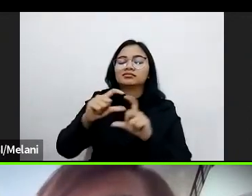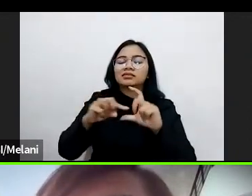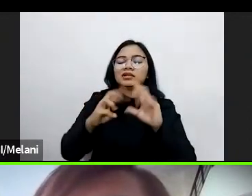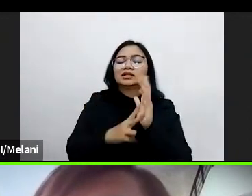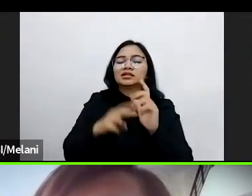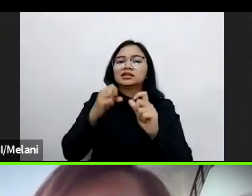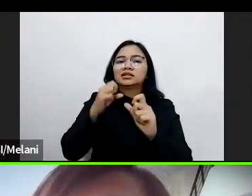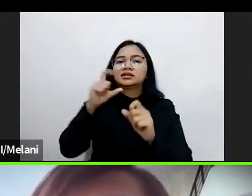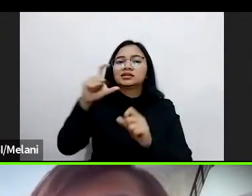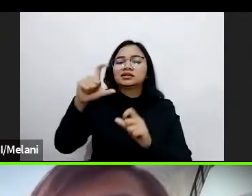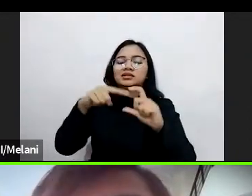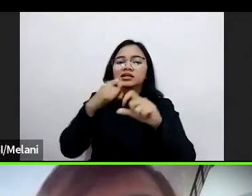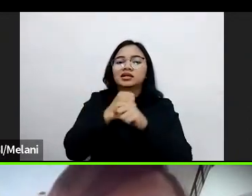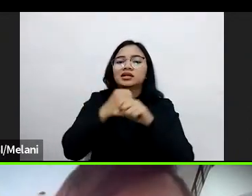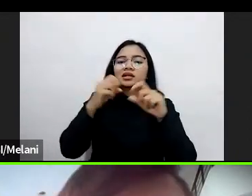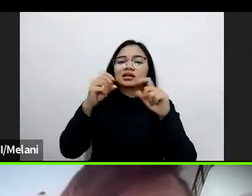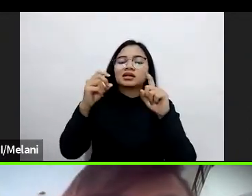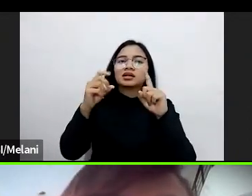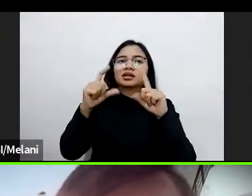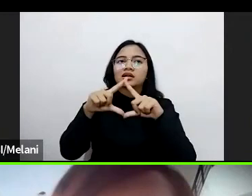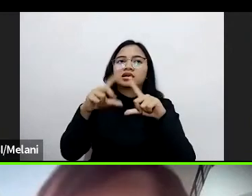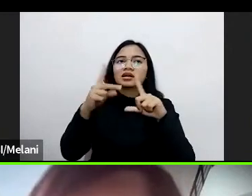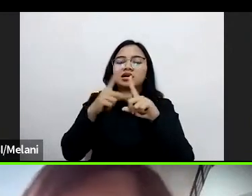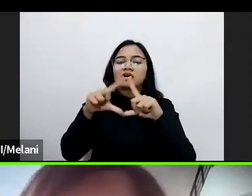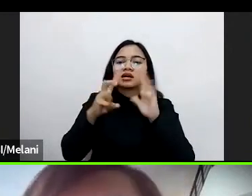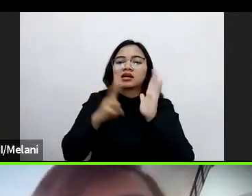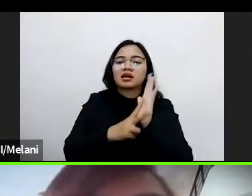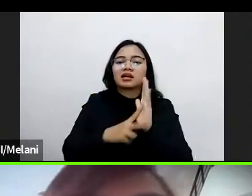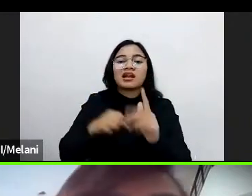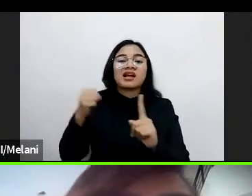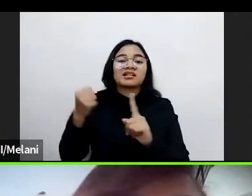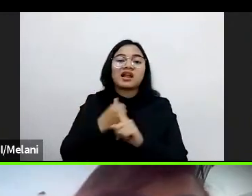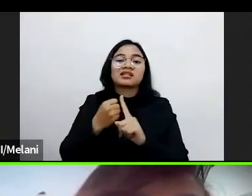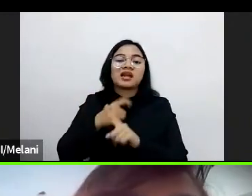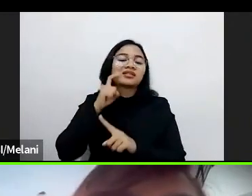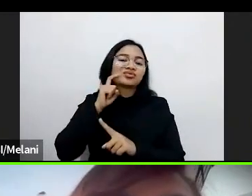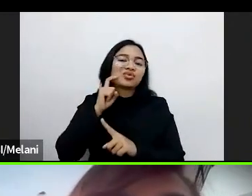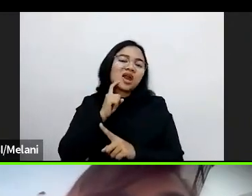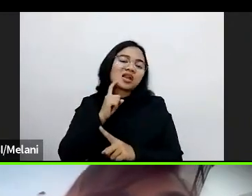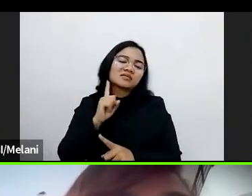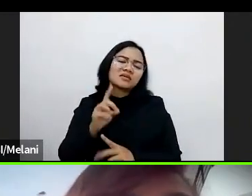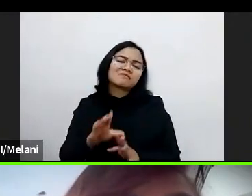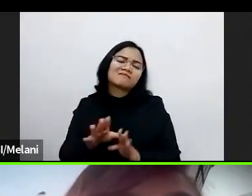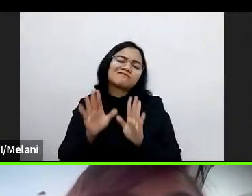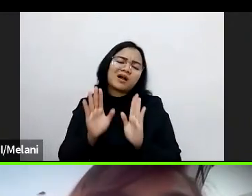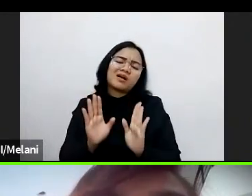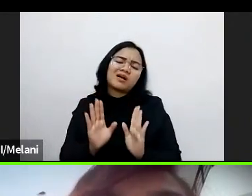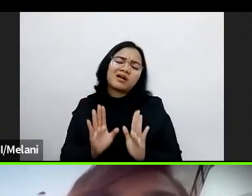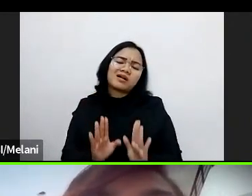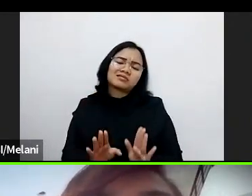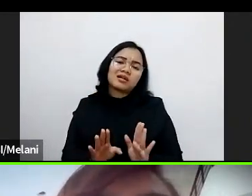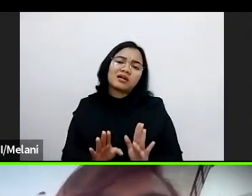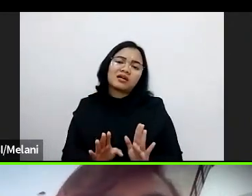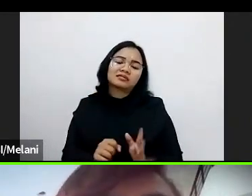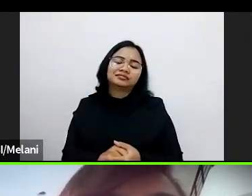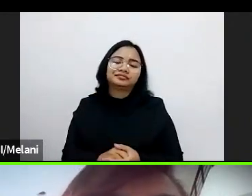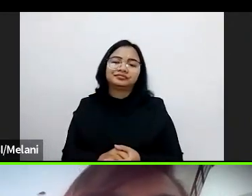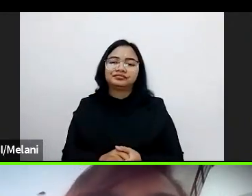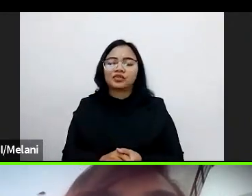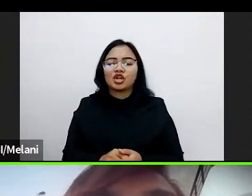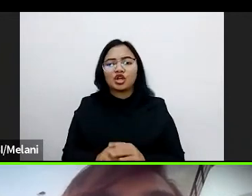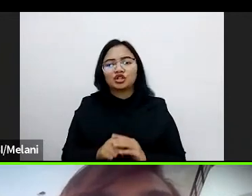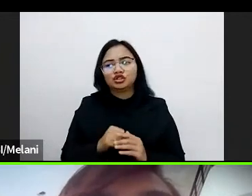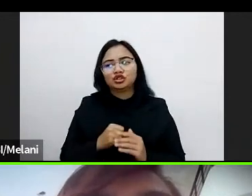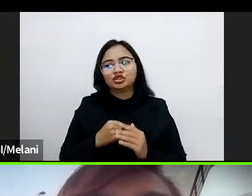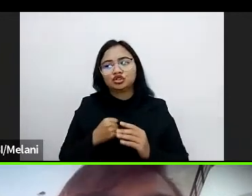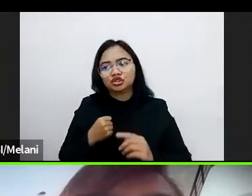kan juga sudah sangat sangat marak gitu, betul sekali ketinggalan. Sudah sangat marak sekali gitu ya didorong, termasuk juga